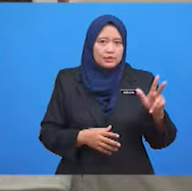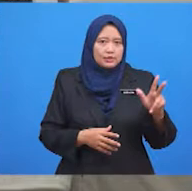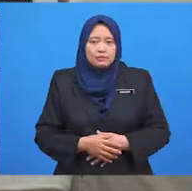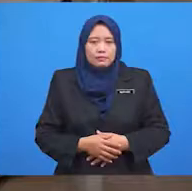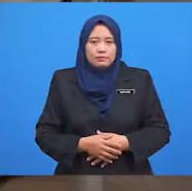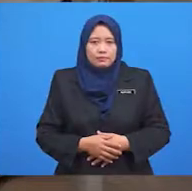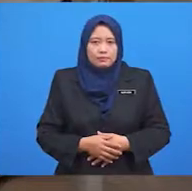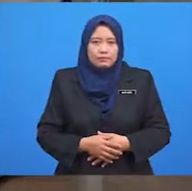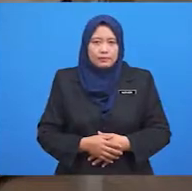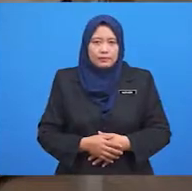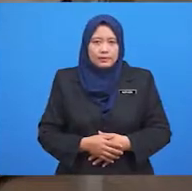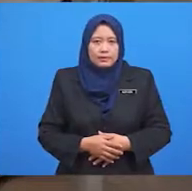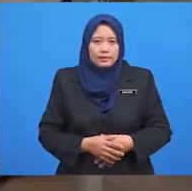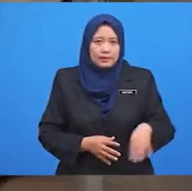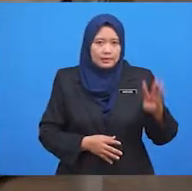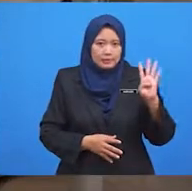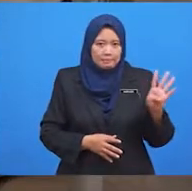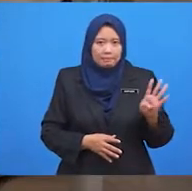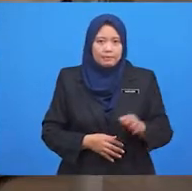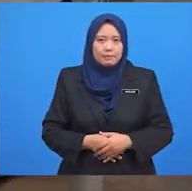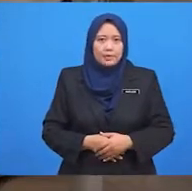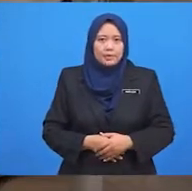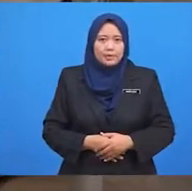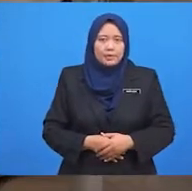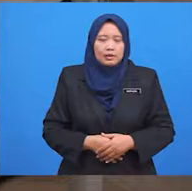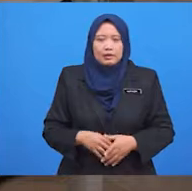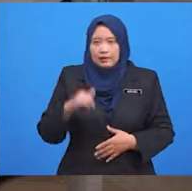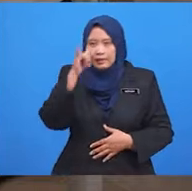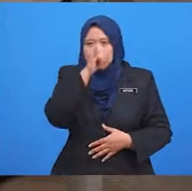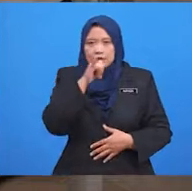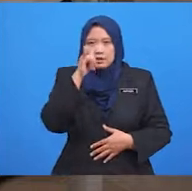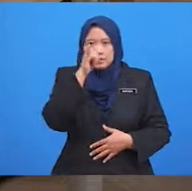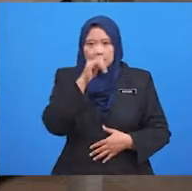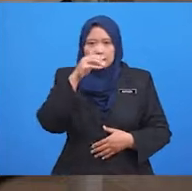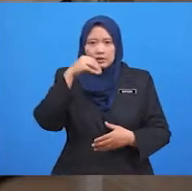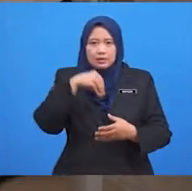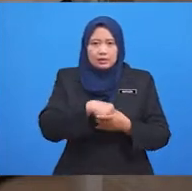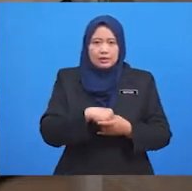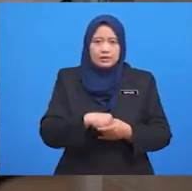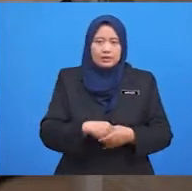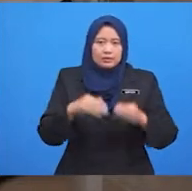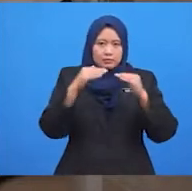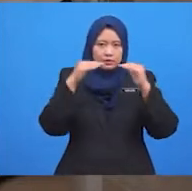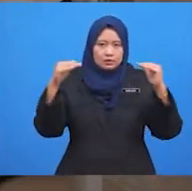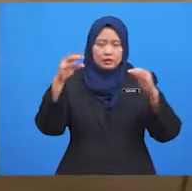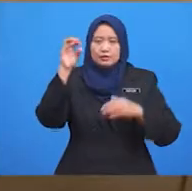selamat. Langkah yang keempat, pastikan intensi T berada pada